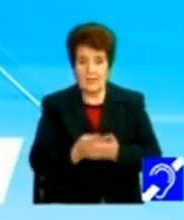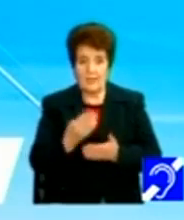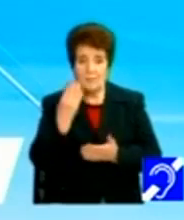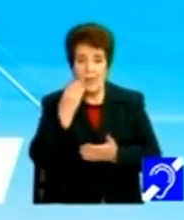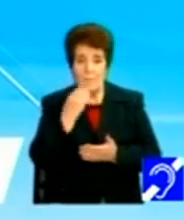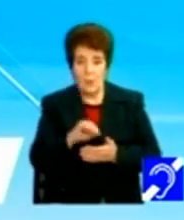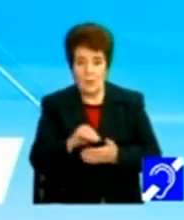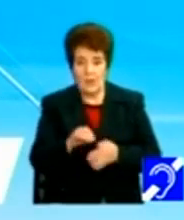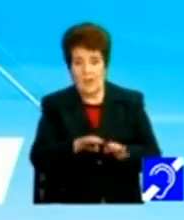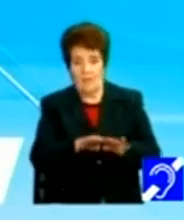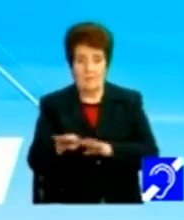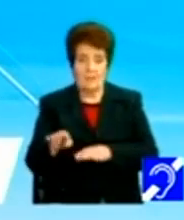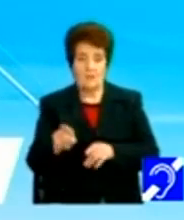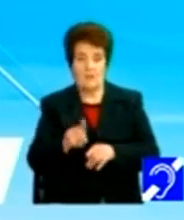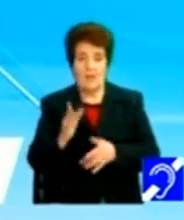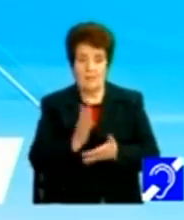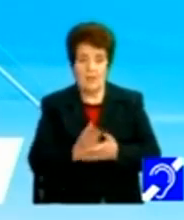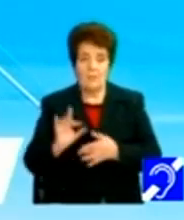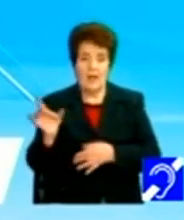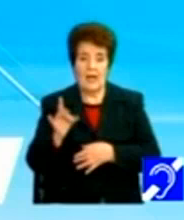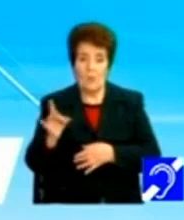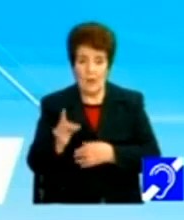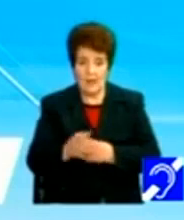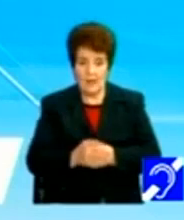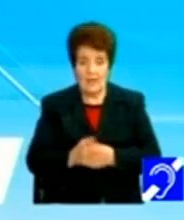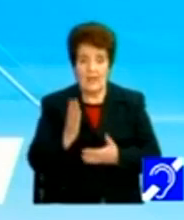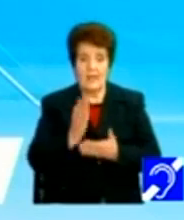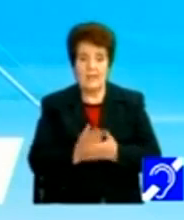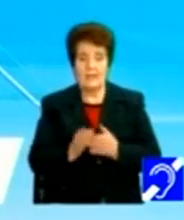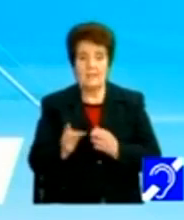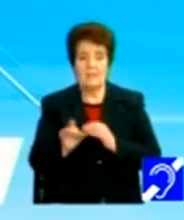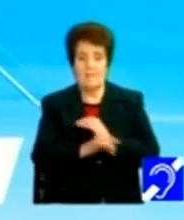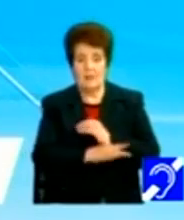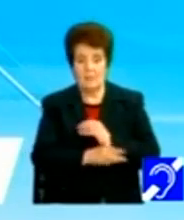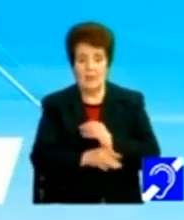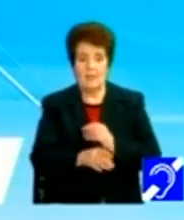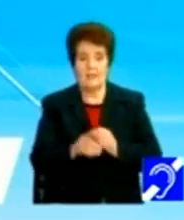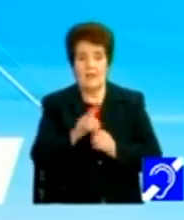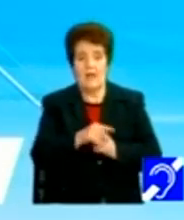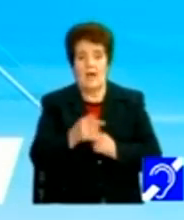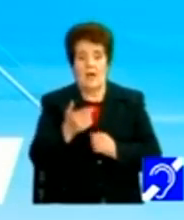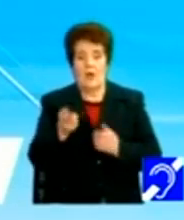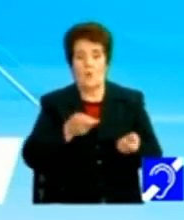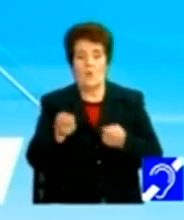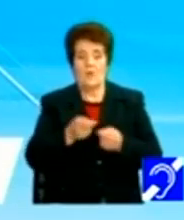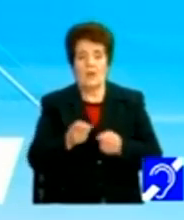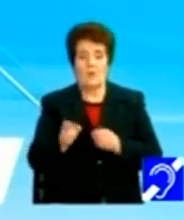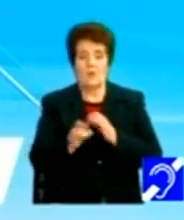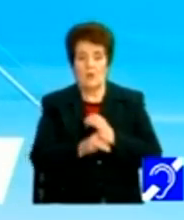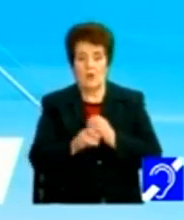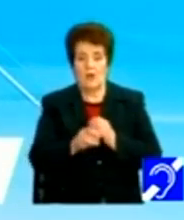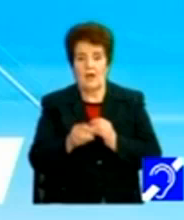mai bună față de ceea ce avem în raioane. În raioane este faliment pentru că e falimentar guvernul. Guvernul este falimentar pentru că e corupție